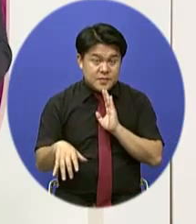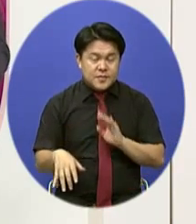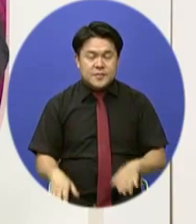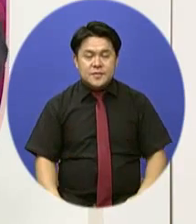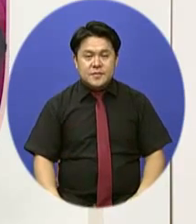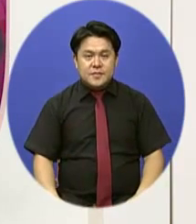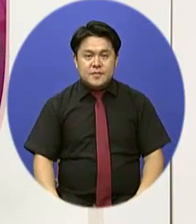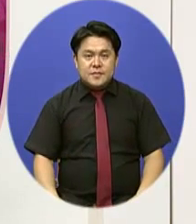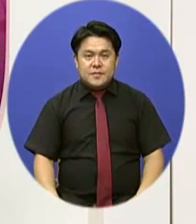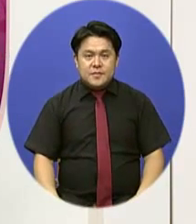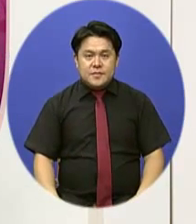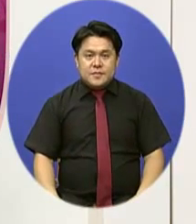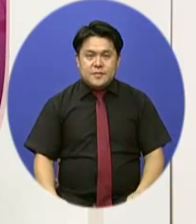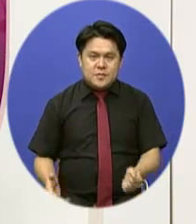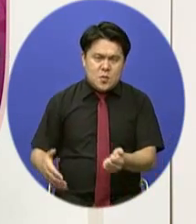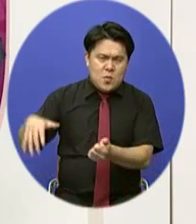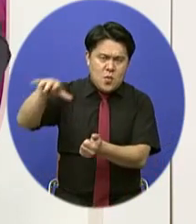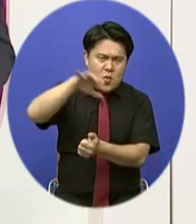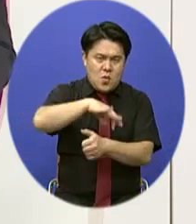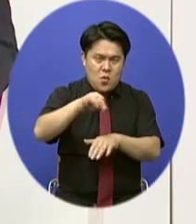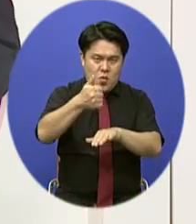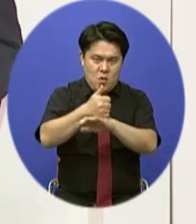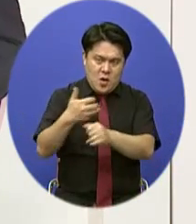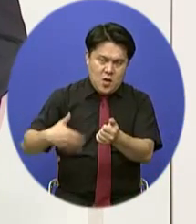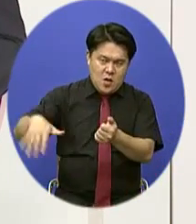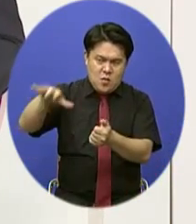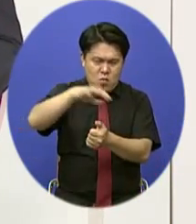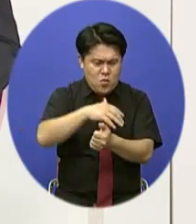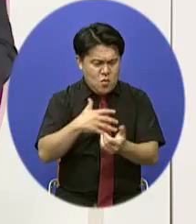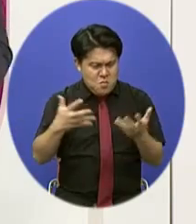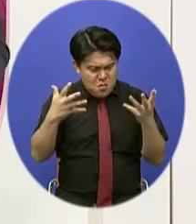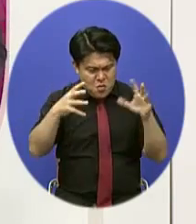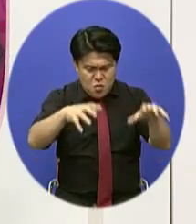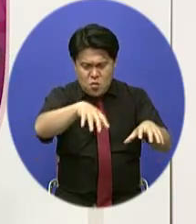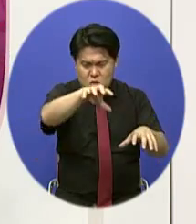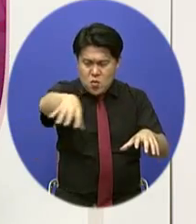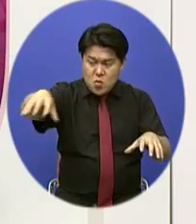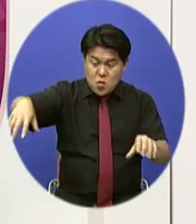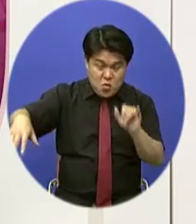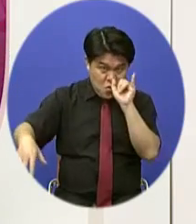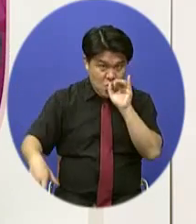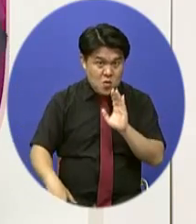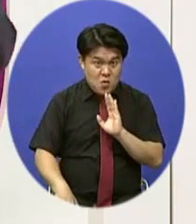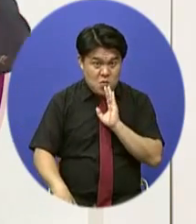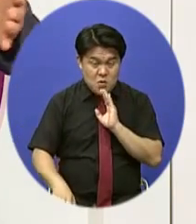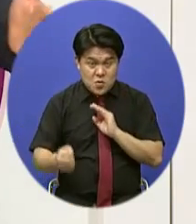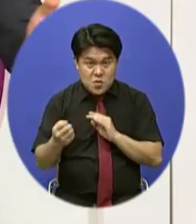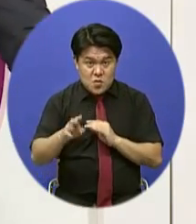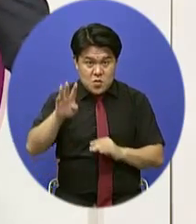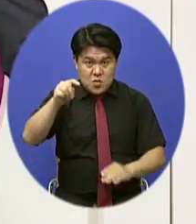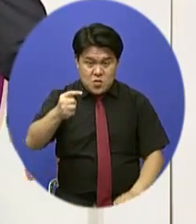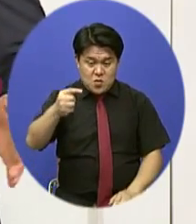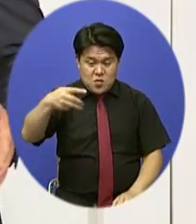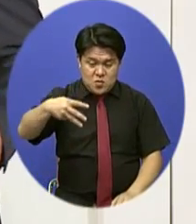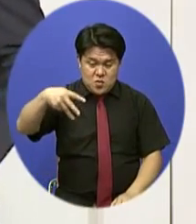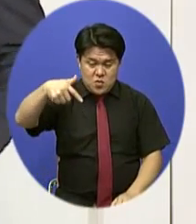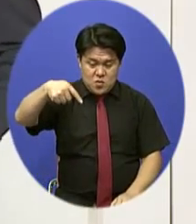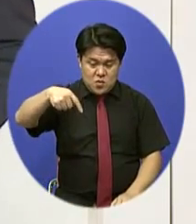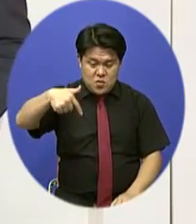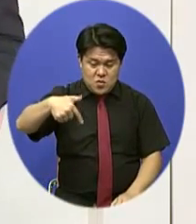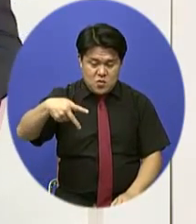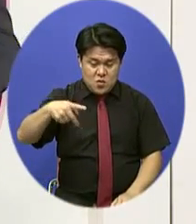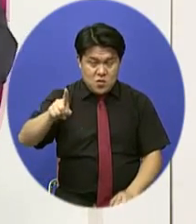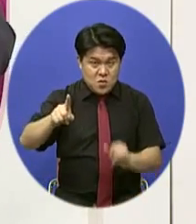뭐 묘도 큰 왕릉묘가 구석구석 보이고요. 풀국사도 있고요. 예. 네. 또 이렇게 시내 경주